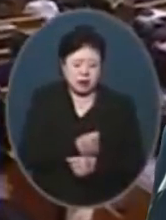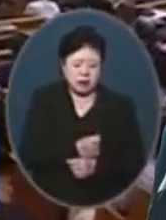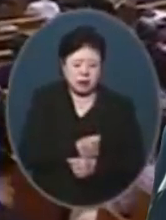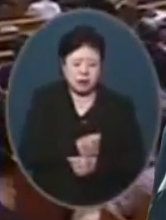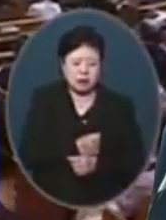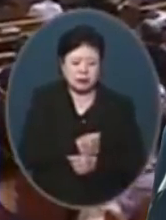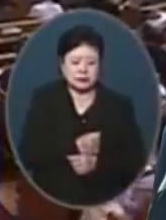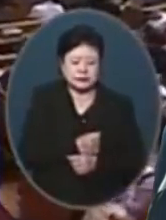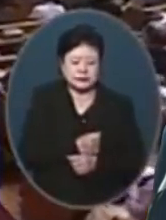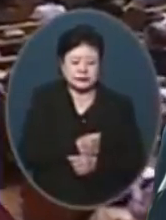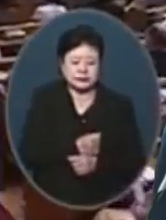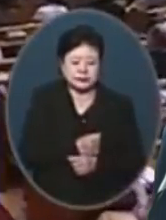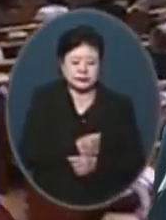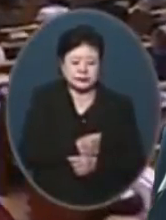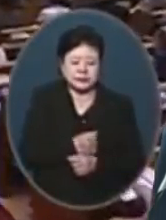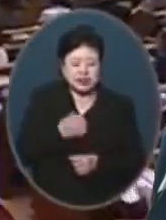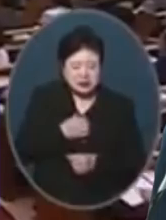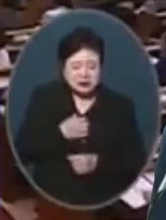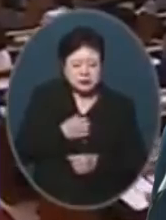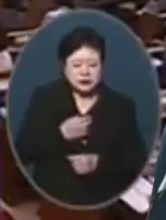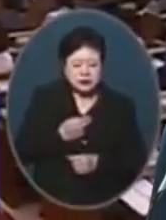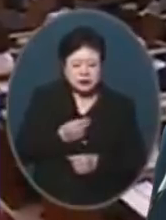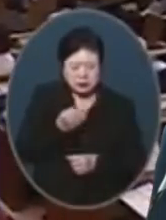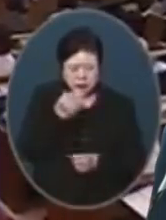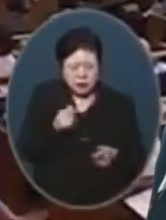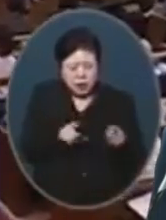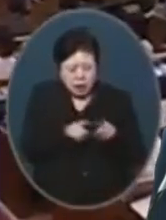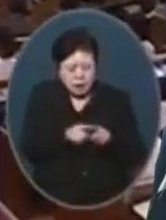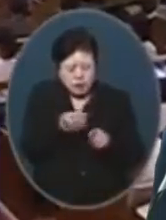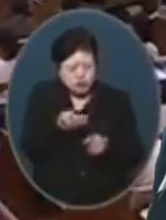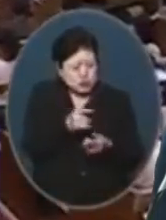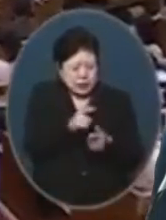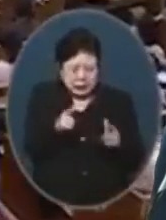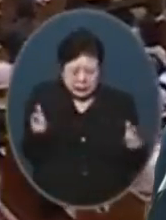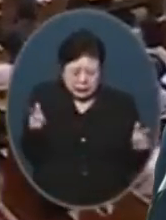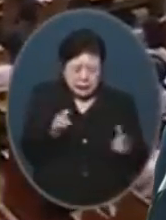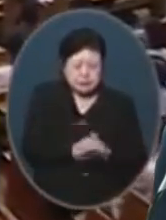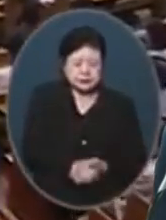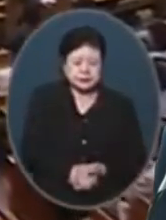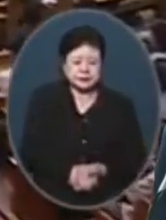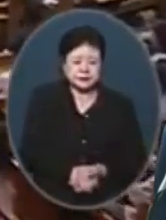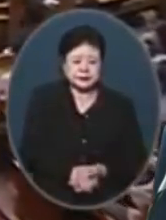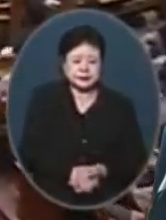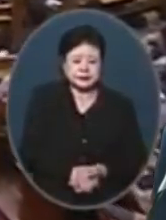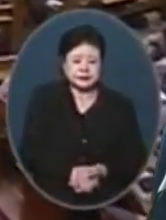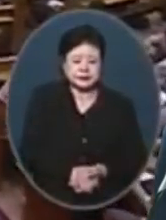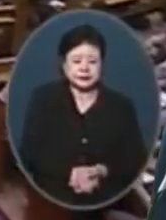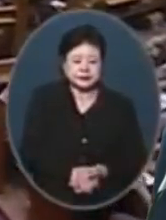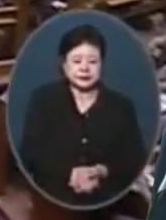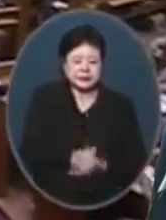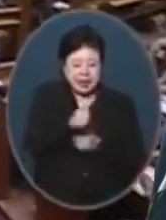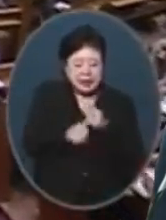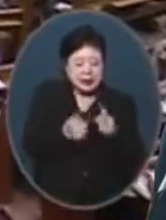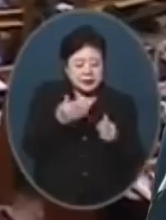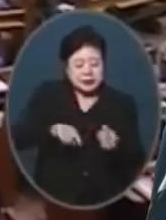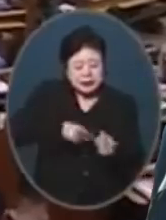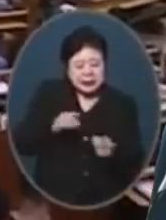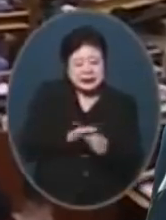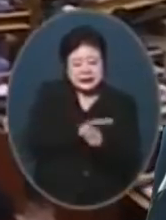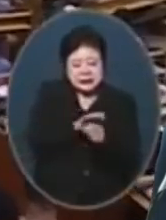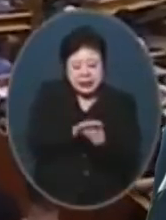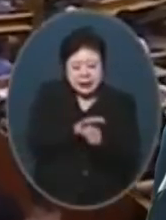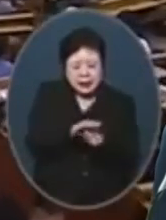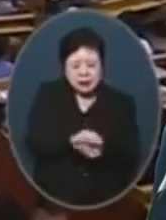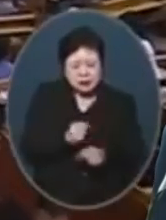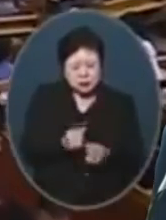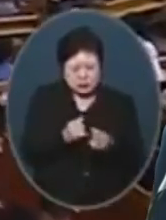부하게 하고 근심을 겸하여 주지 아니한다고 고백했습니다. 하나님께서는 자기를 사랑하고